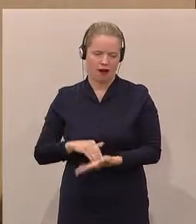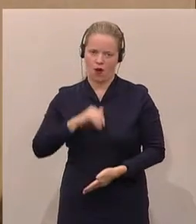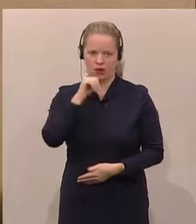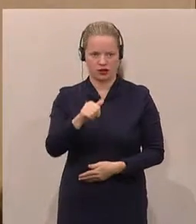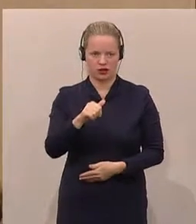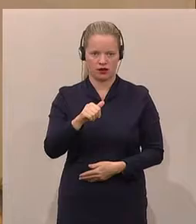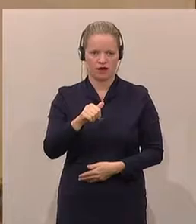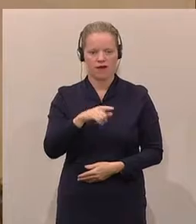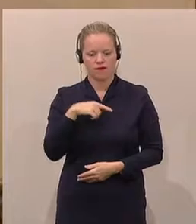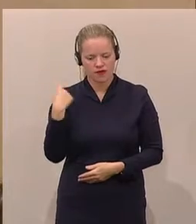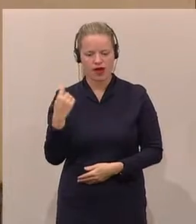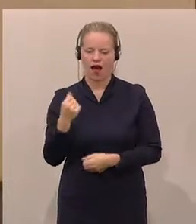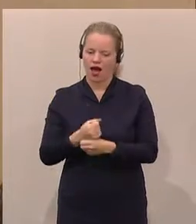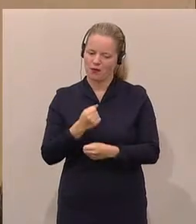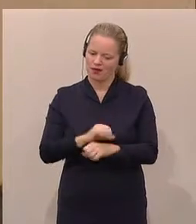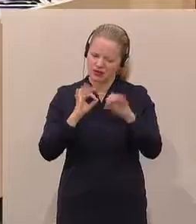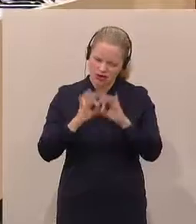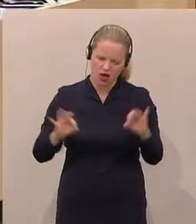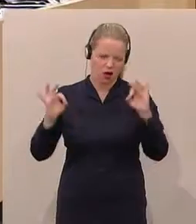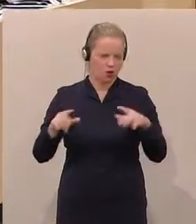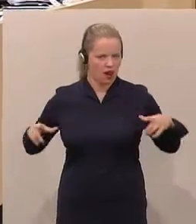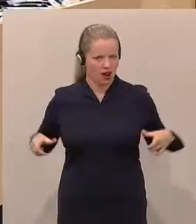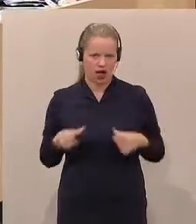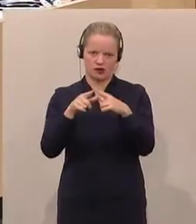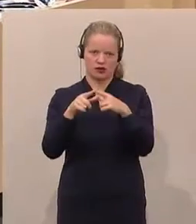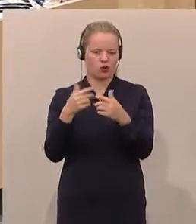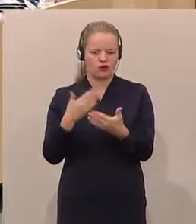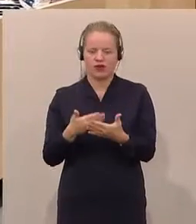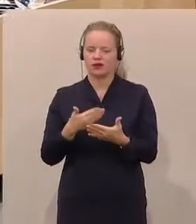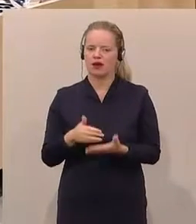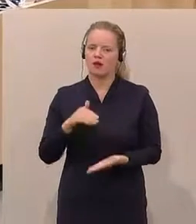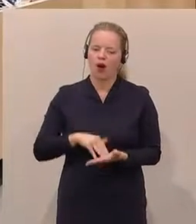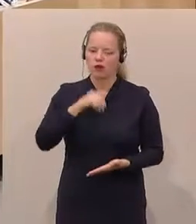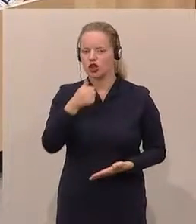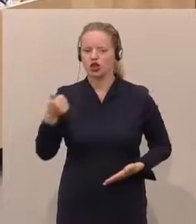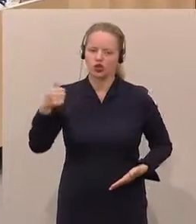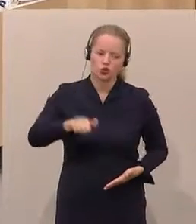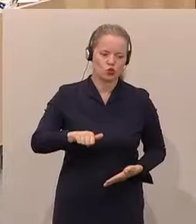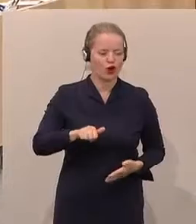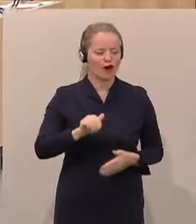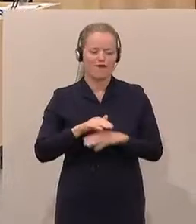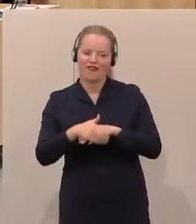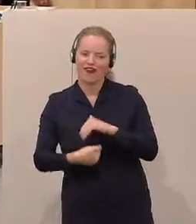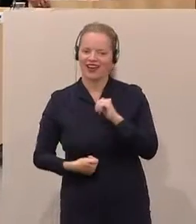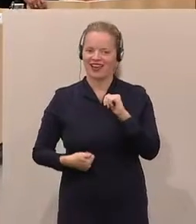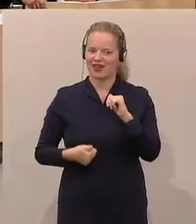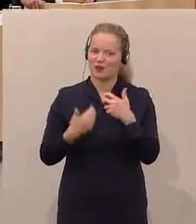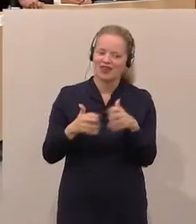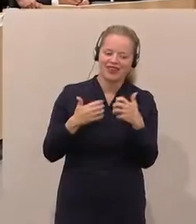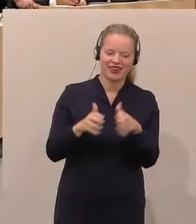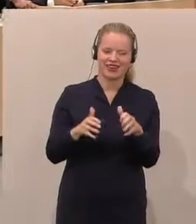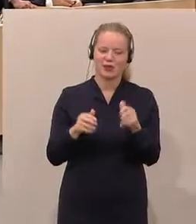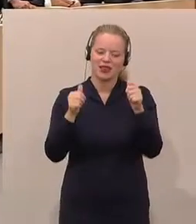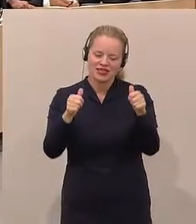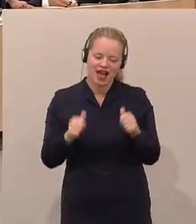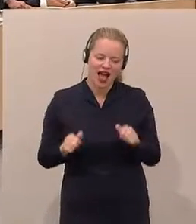Land. Und deshalb brauchen wir nicht die freundliche Berichterstattung auch mit